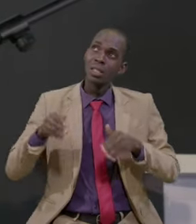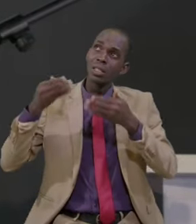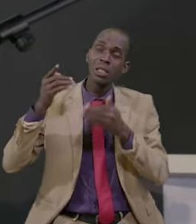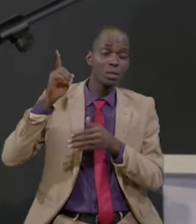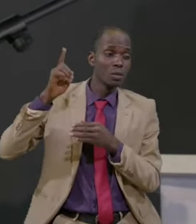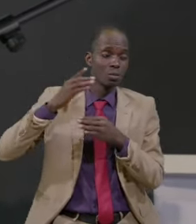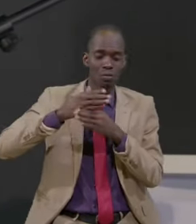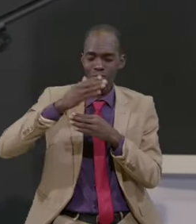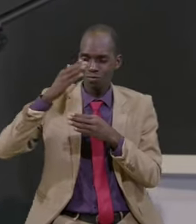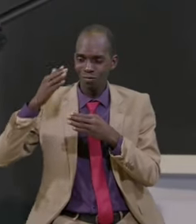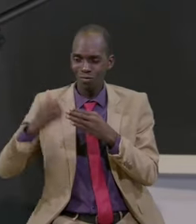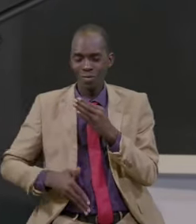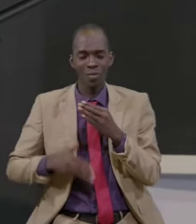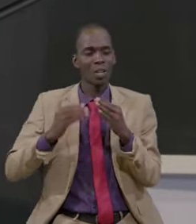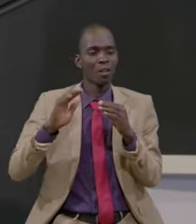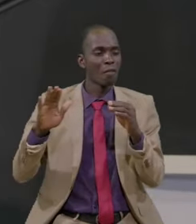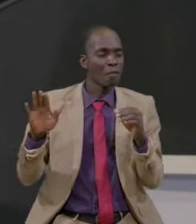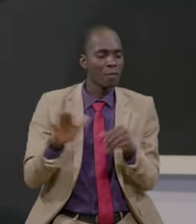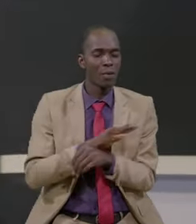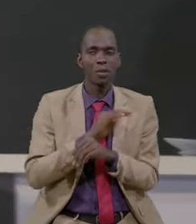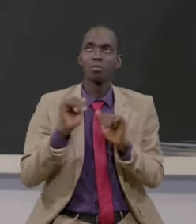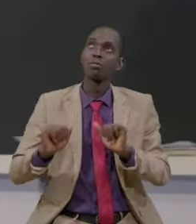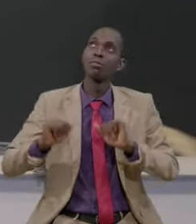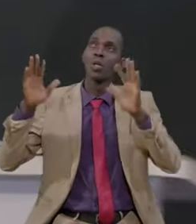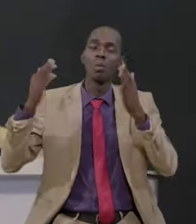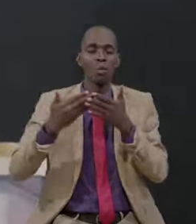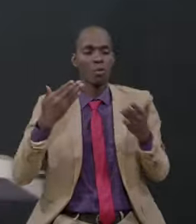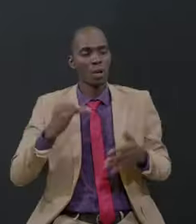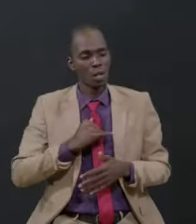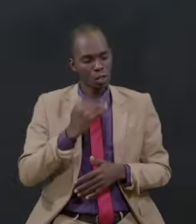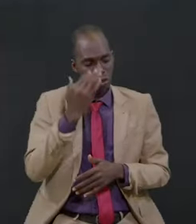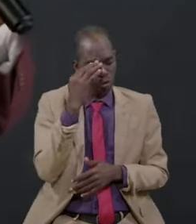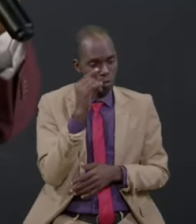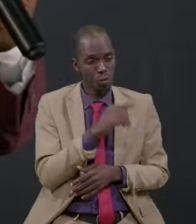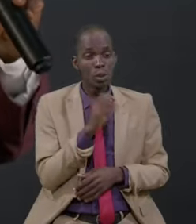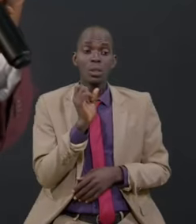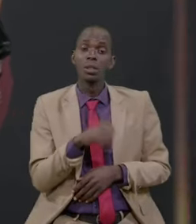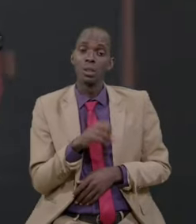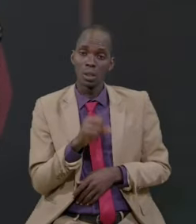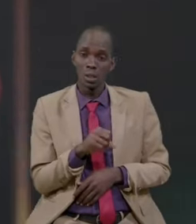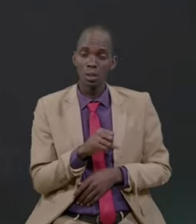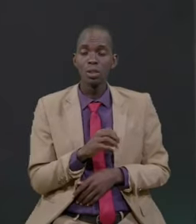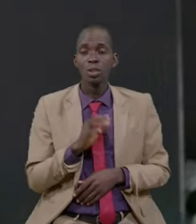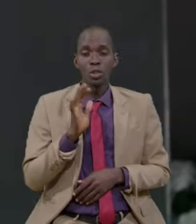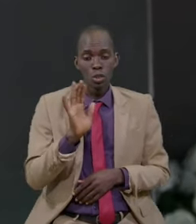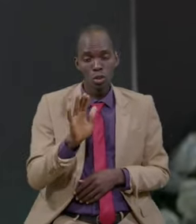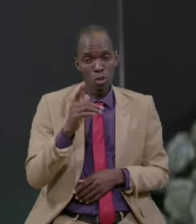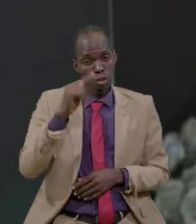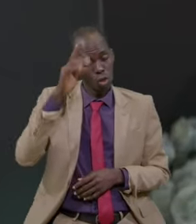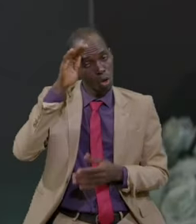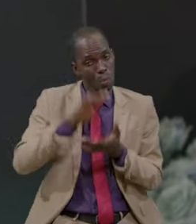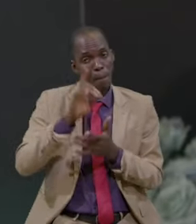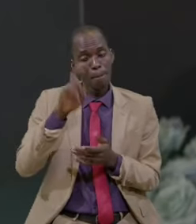l'allégeance totale, la soumission absolue avant que tu ne viennes. Oui, le mari va aimer la femme,